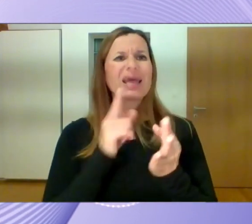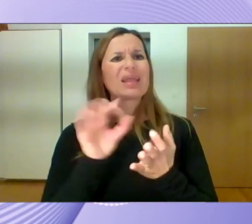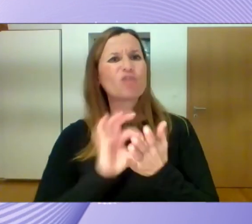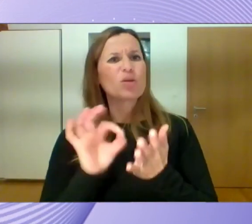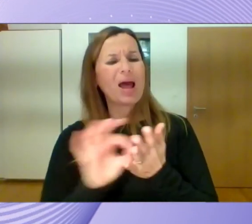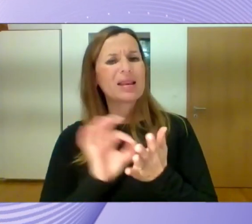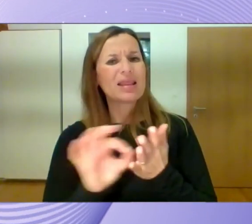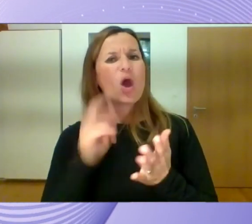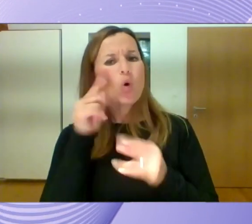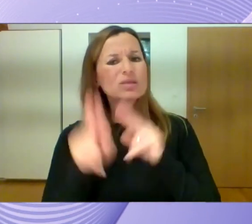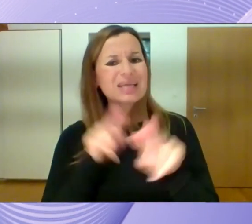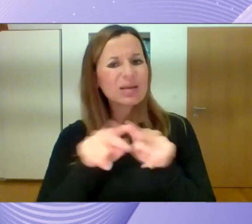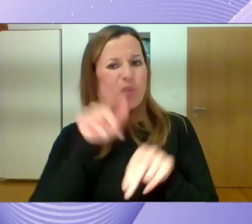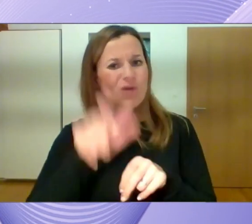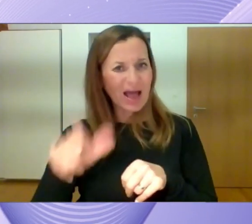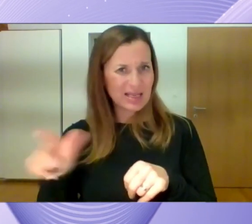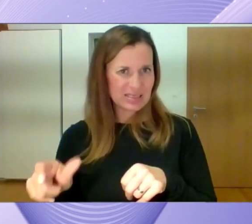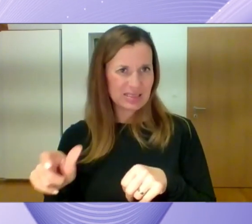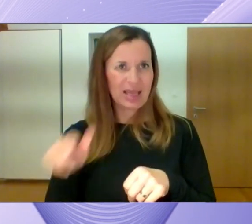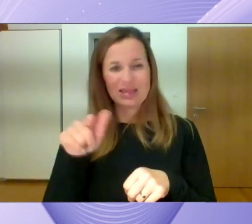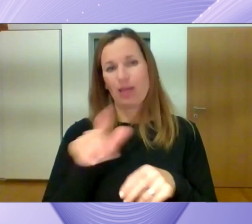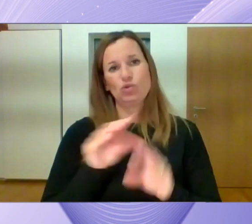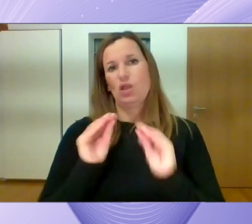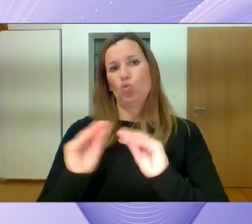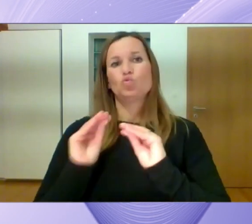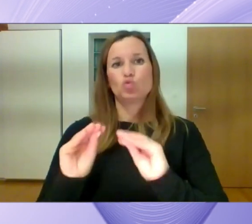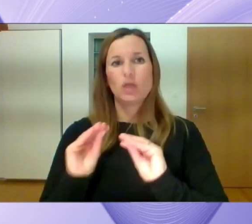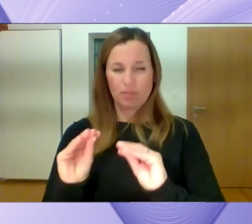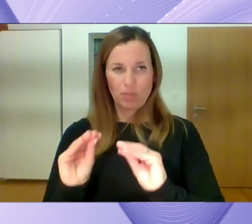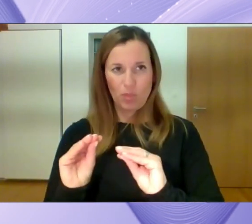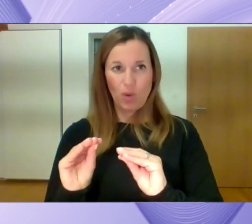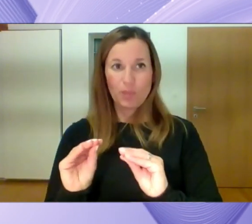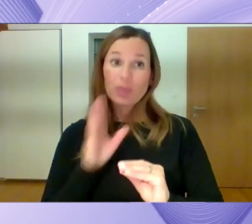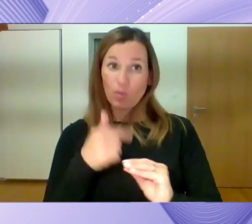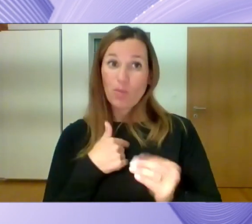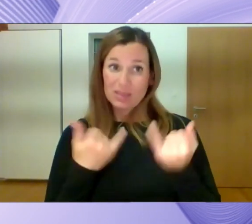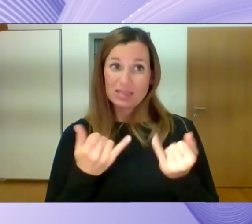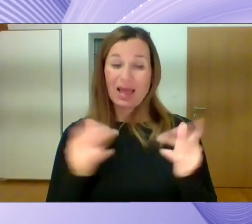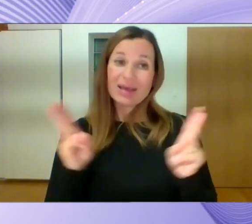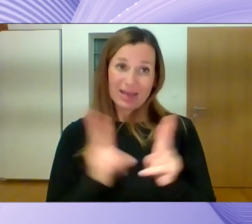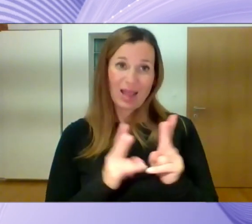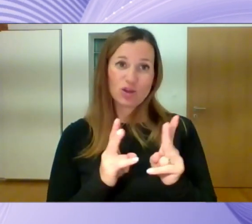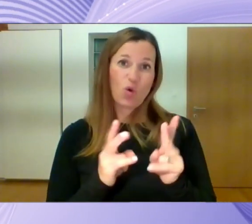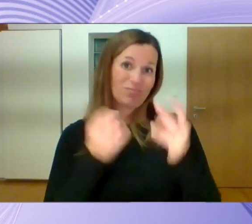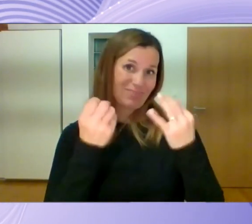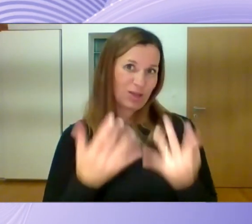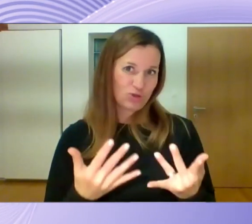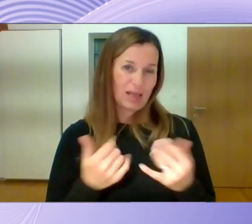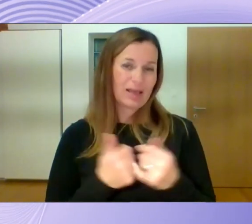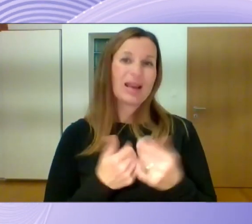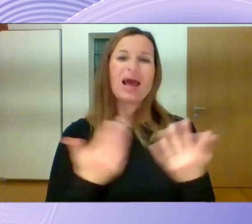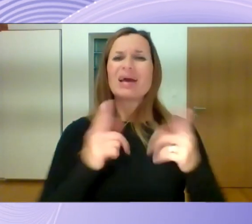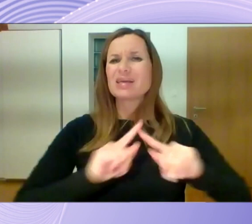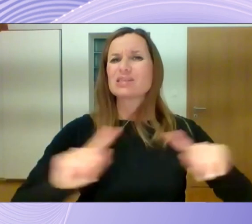vse ta znanja pokrijemo. In bom pa zdaj vam majčkeno naštela pač različna področja